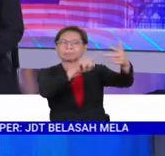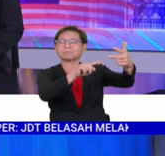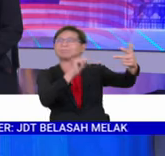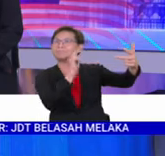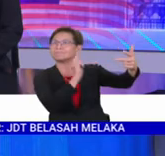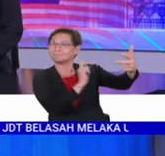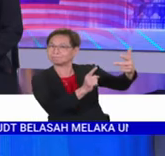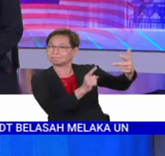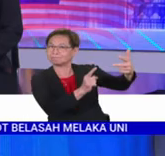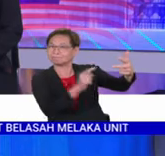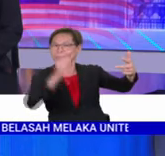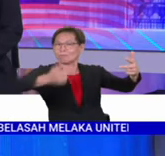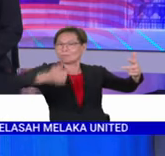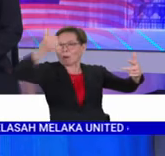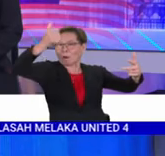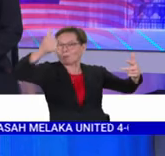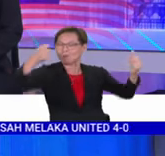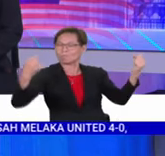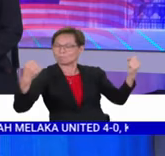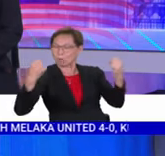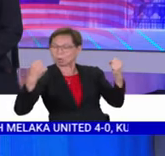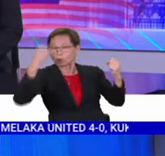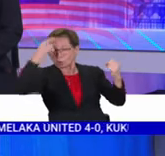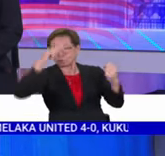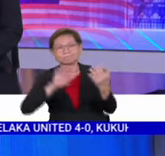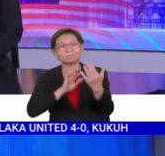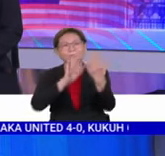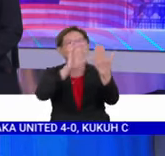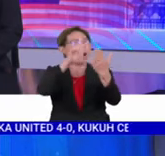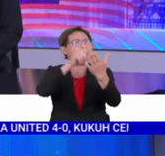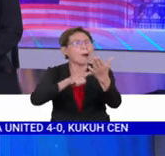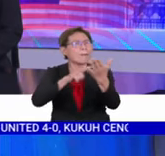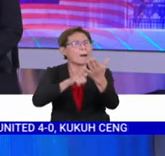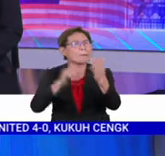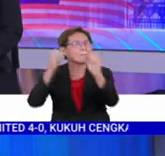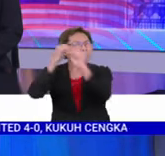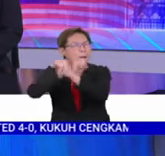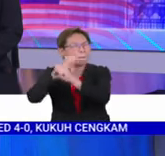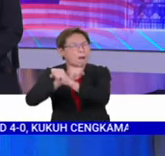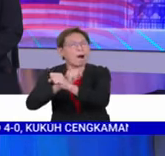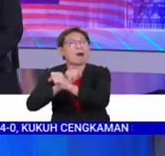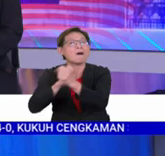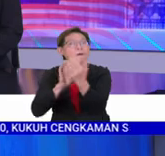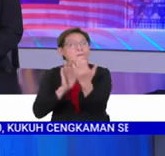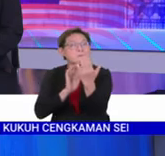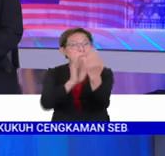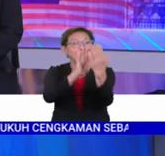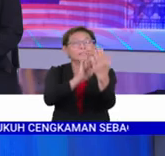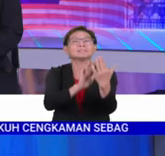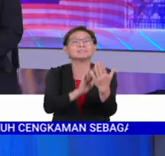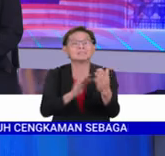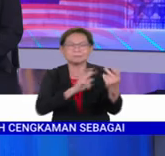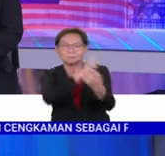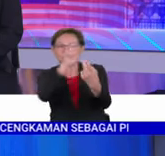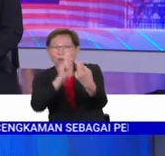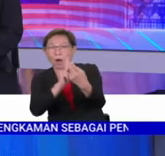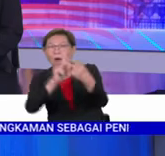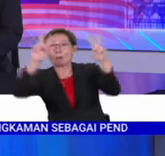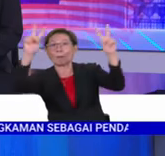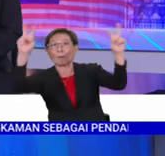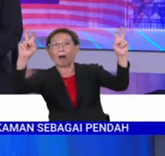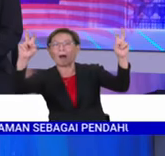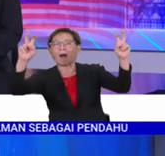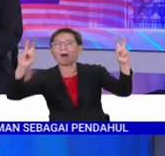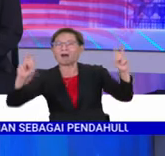juga merupakan kunci kepada kekuatan bagi menghadapi apa jua cabaran yang mendatang bersesuaian dengan tema sambutan